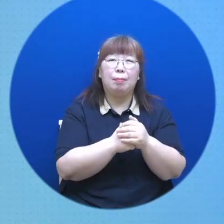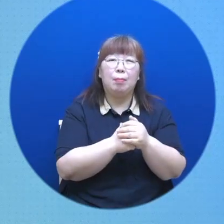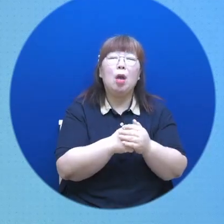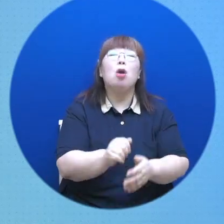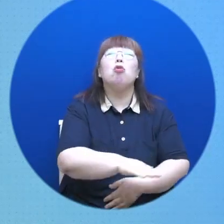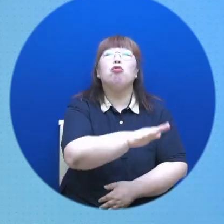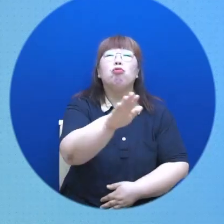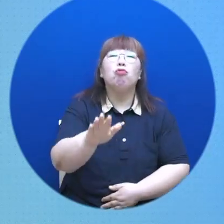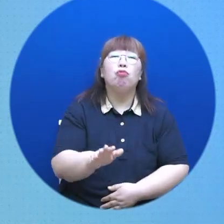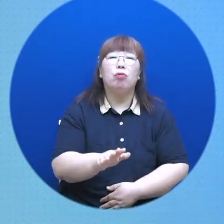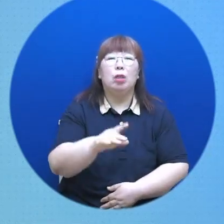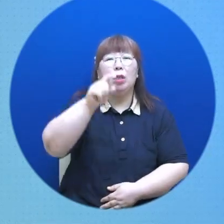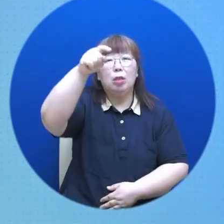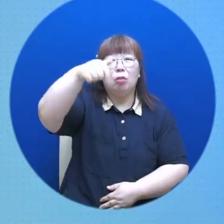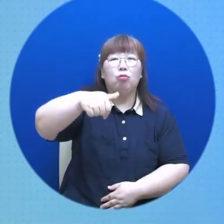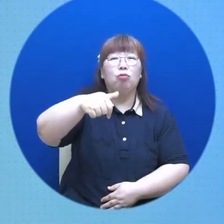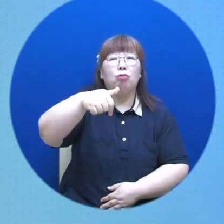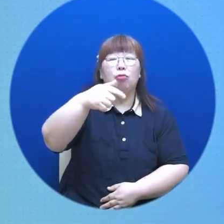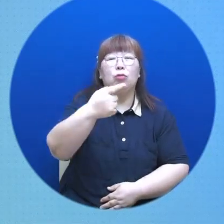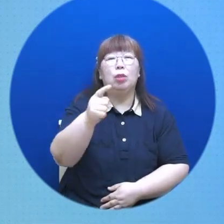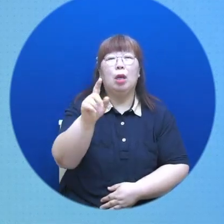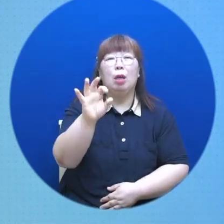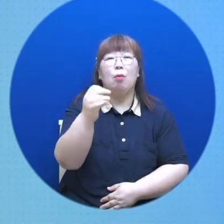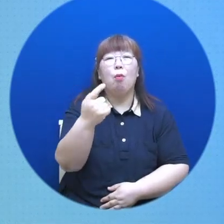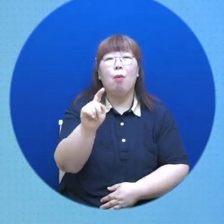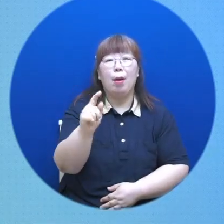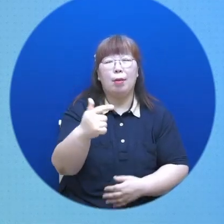우리 구나완이요. 우리 구나완.